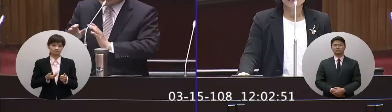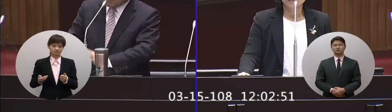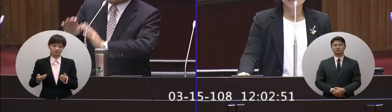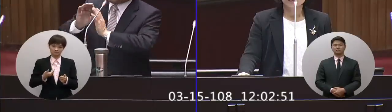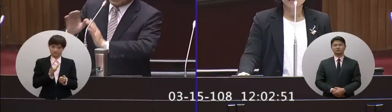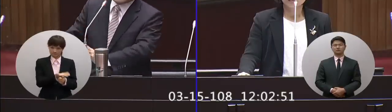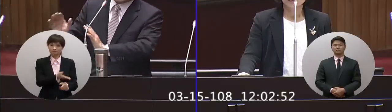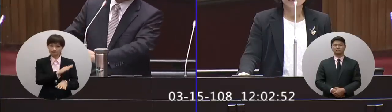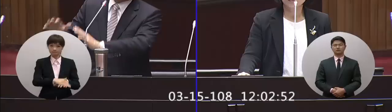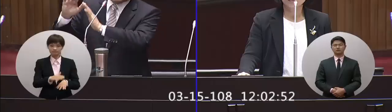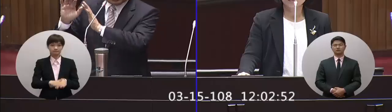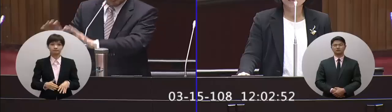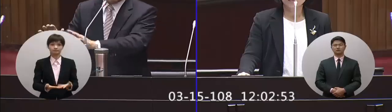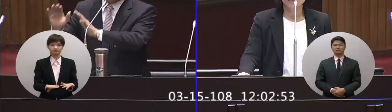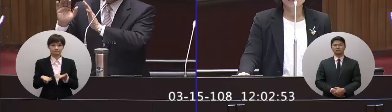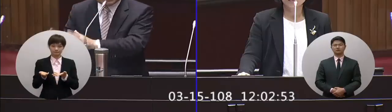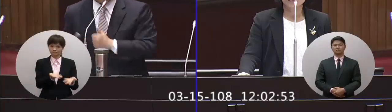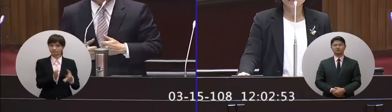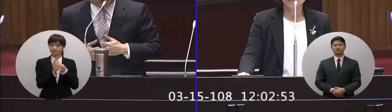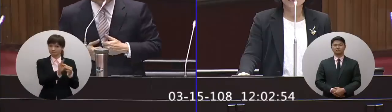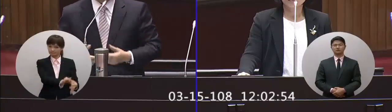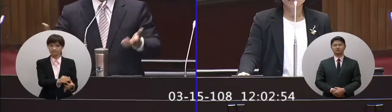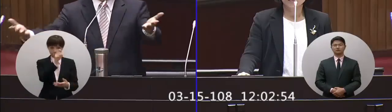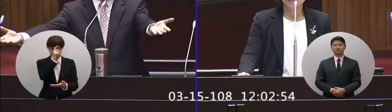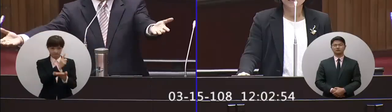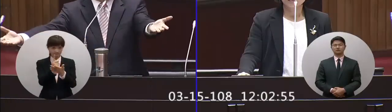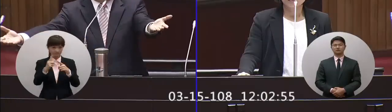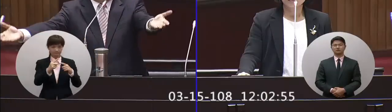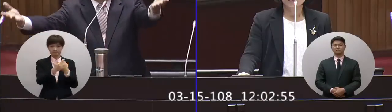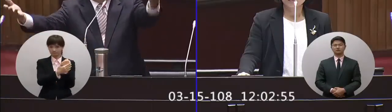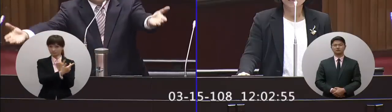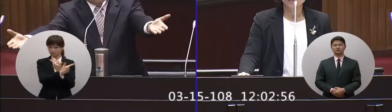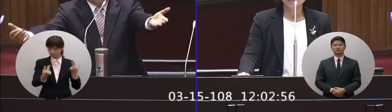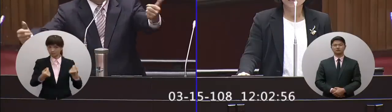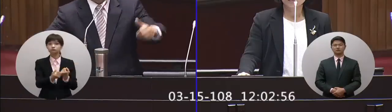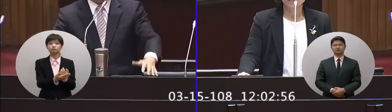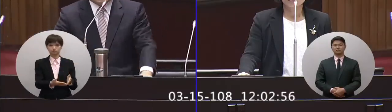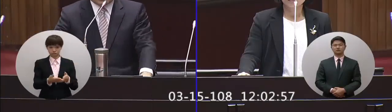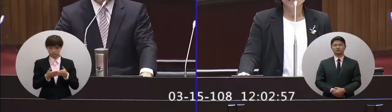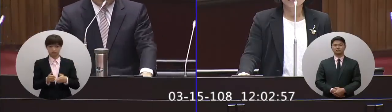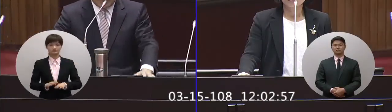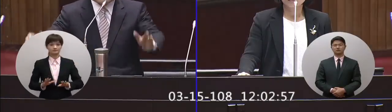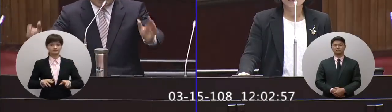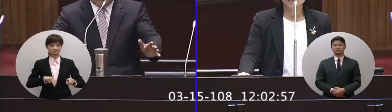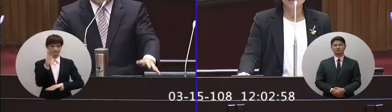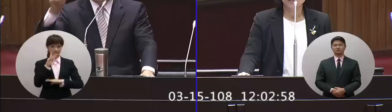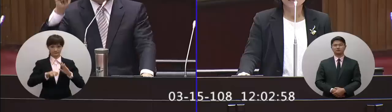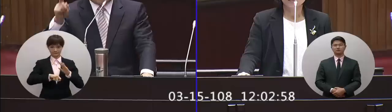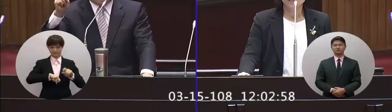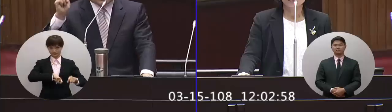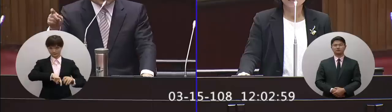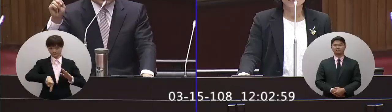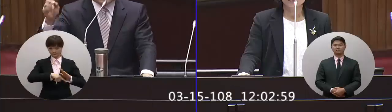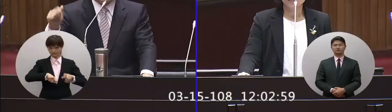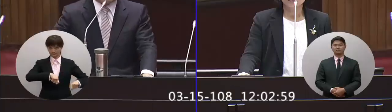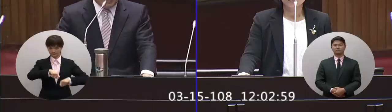民进党希望每一个人都能公平受到保护，所以现在行政院推出新的法草案，